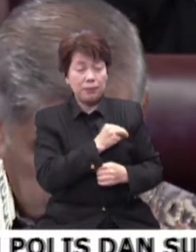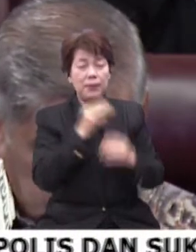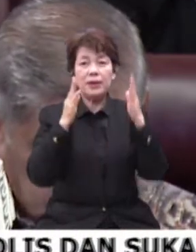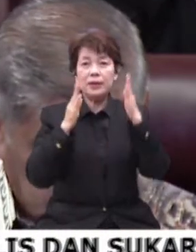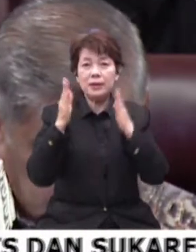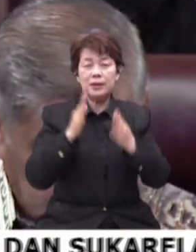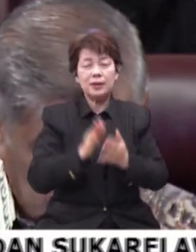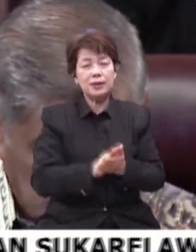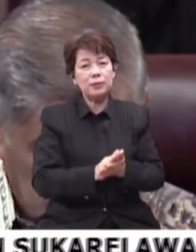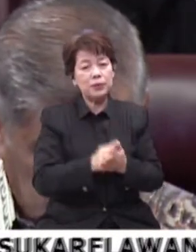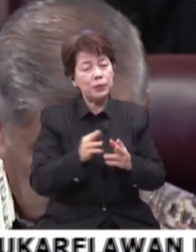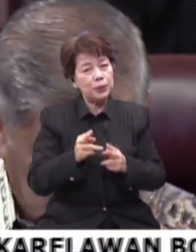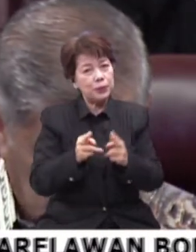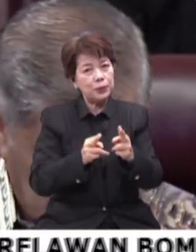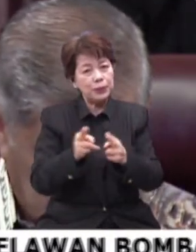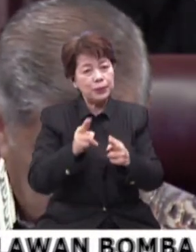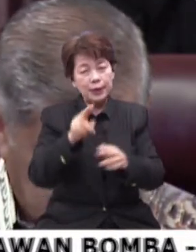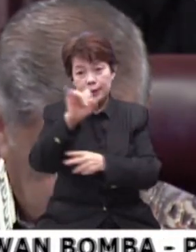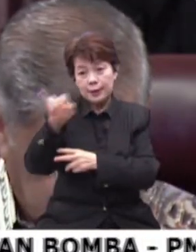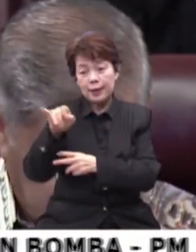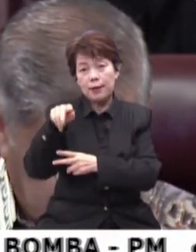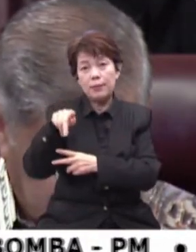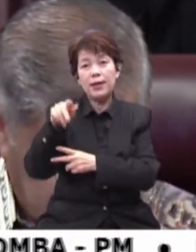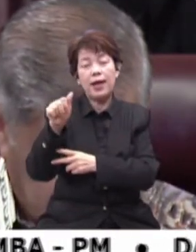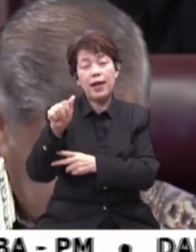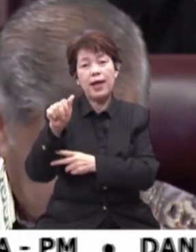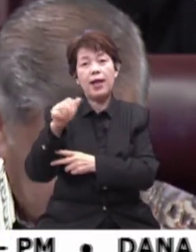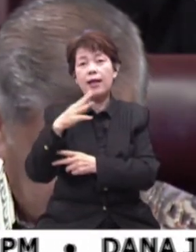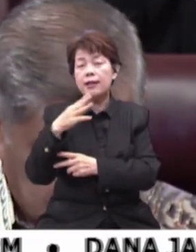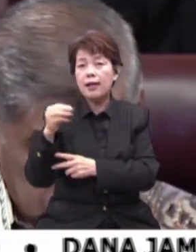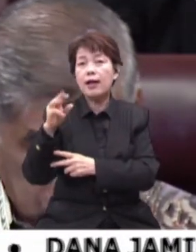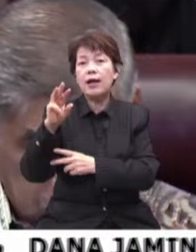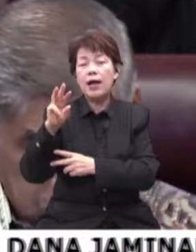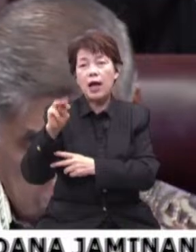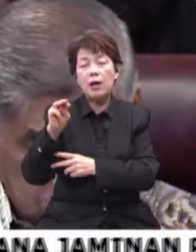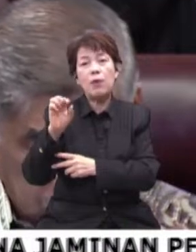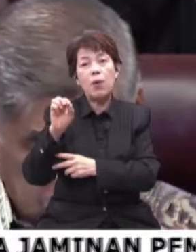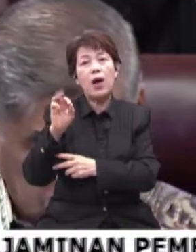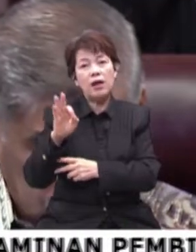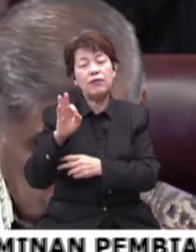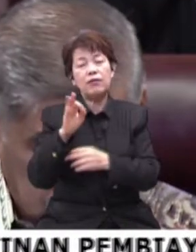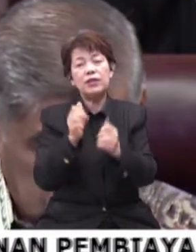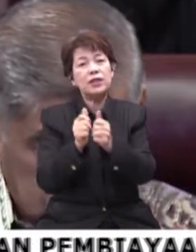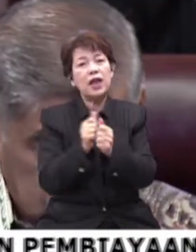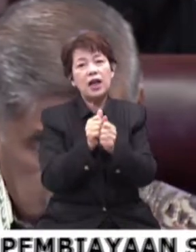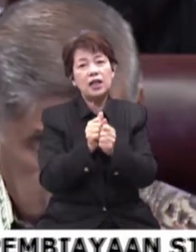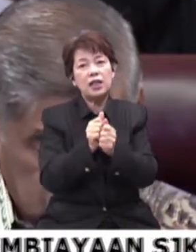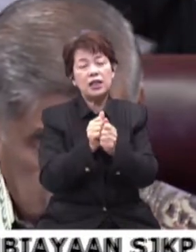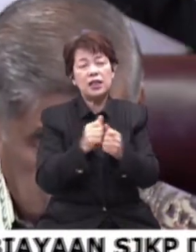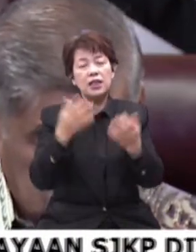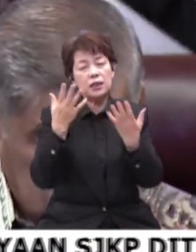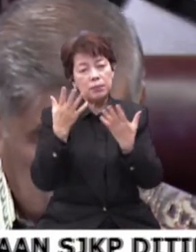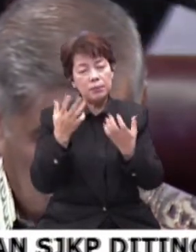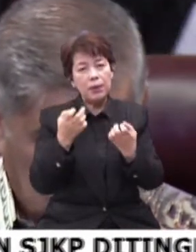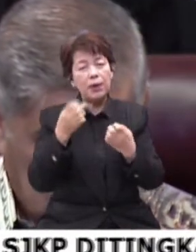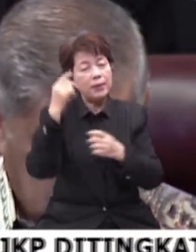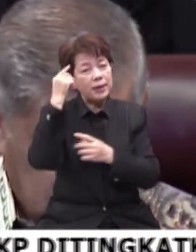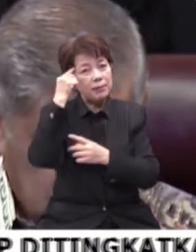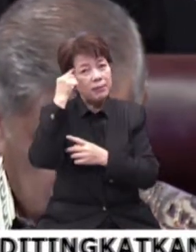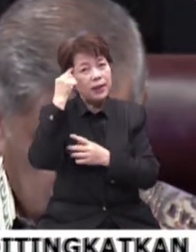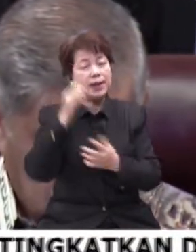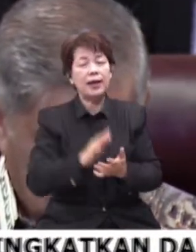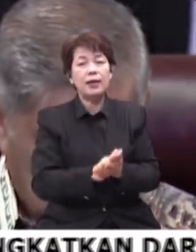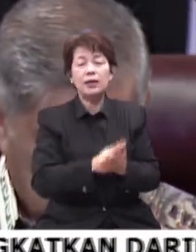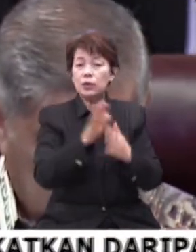urus dengan GPI dan juga MOS jadi ada satu perkara yang mungkin kita akan boleh pertimbangkan yang